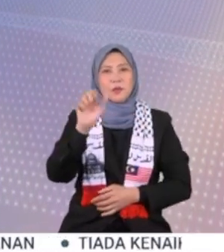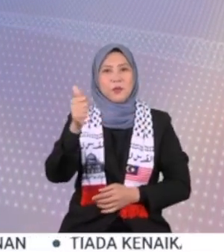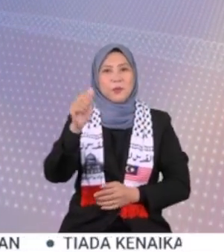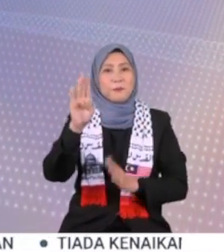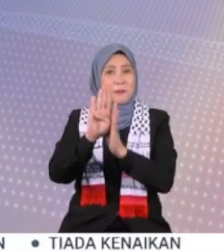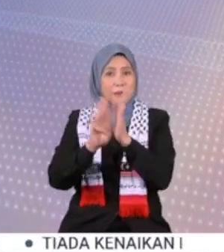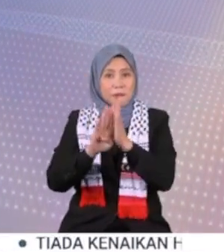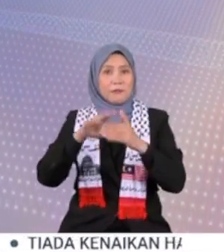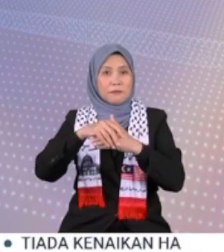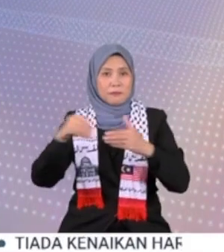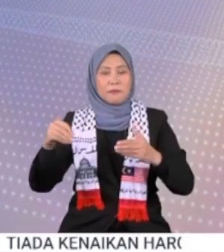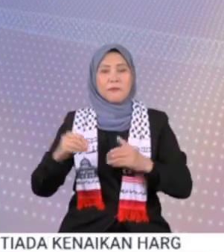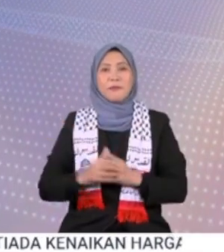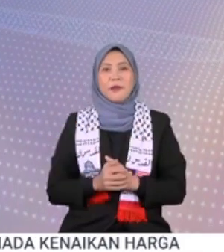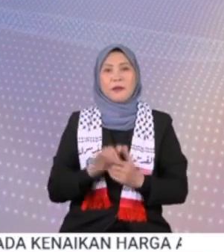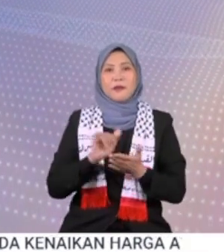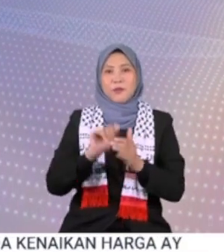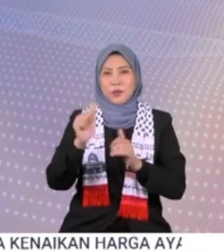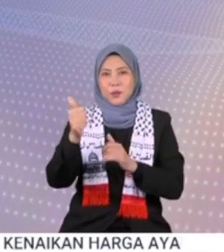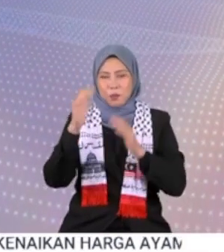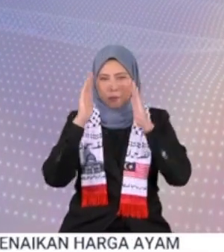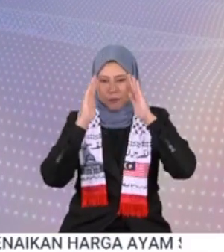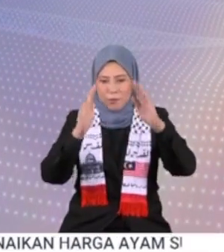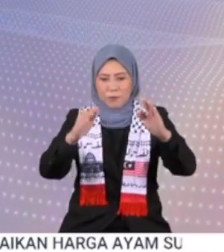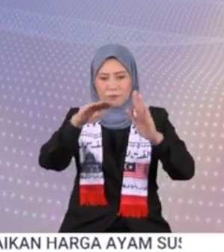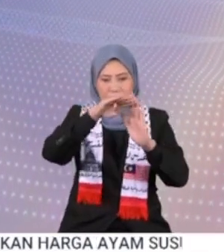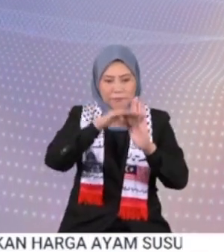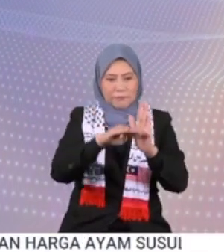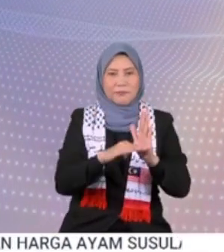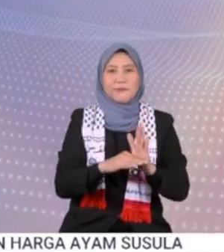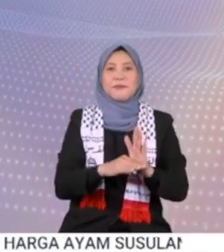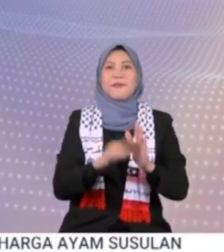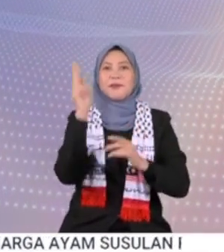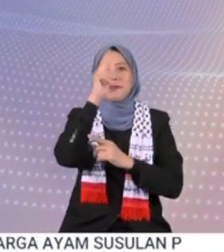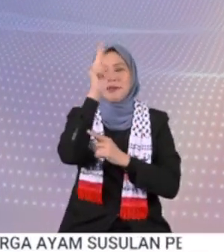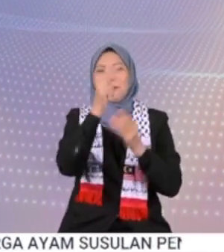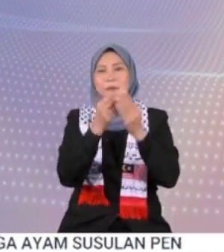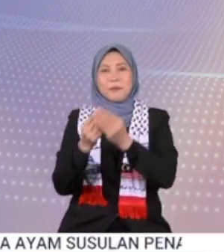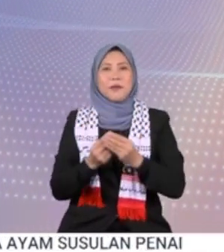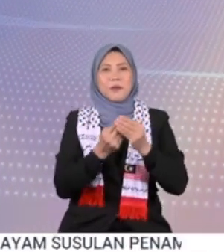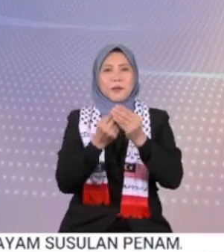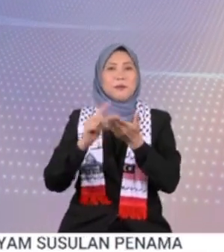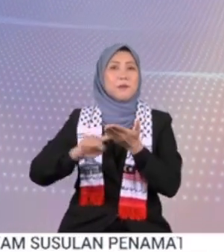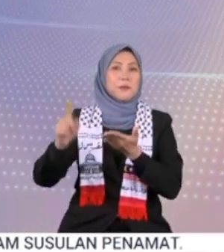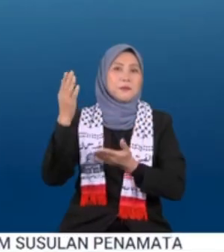bilion itu antara 10 tumpuan kerajaan perpaduan sepanjang Minggu